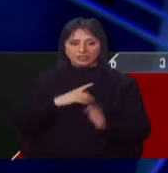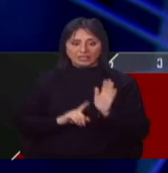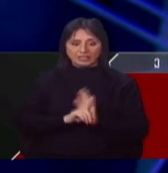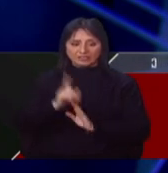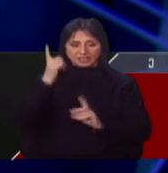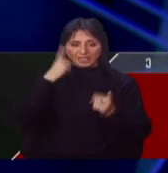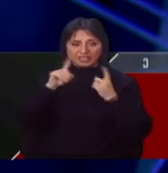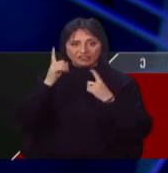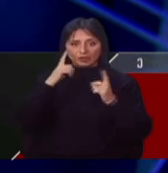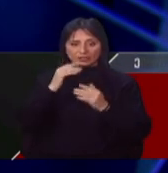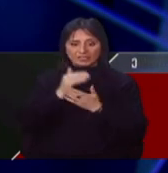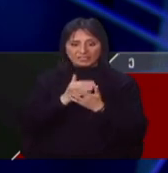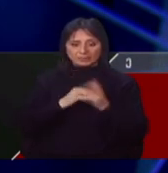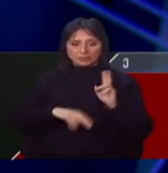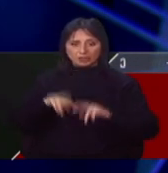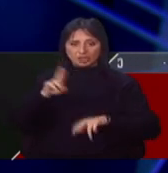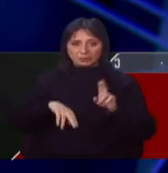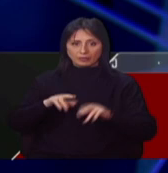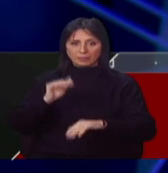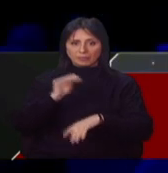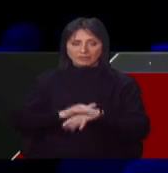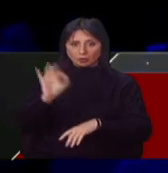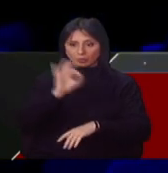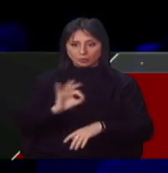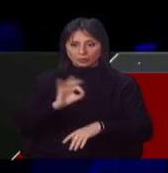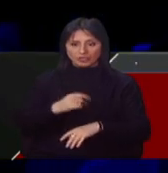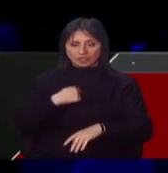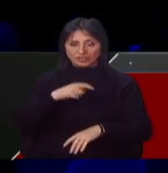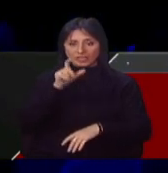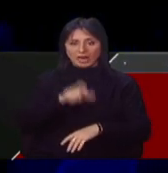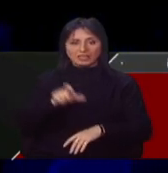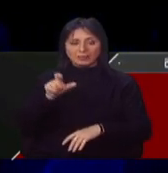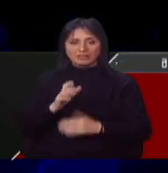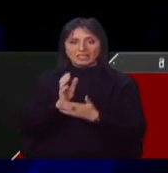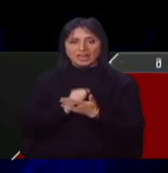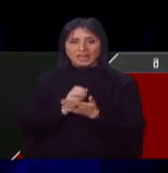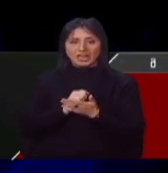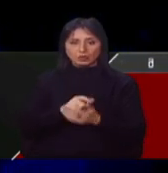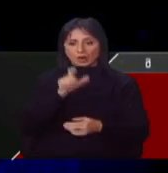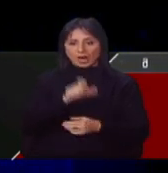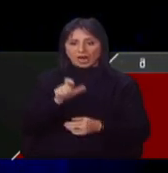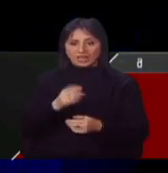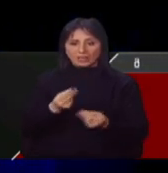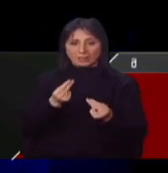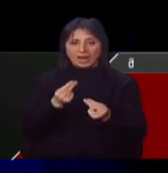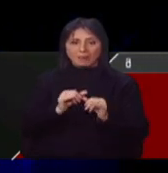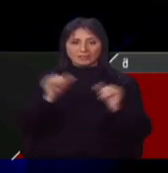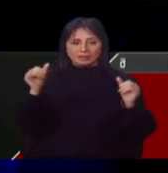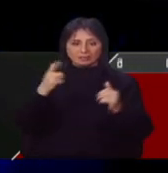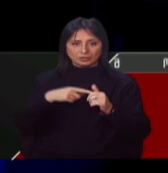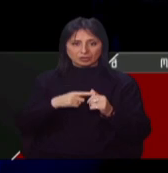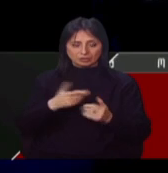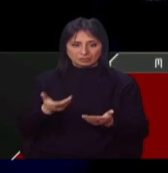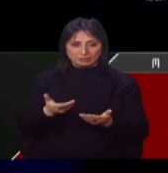დავიწყეთ ინოვაციური სისტემის მშენებლობა ფაქტიურად ნულიდან. ჩვენ ადამიანური რესურსების, ადამიანური კაპიტალის გამოყენების